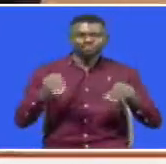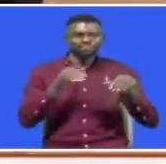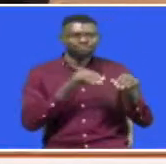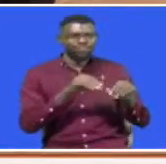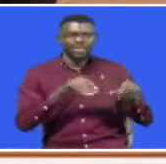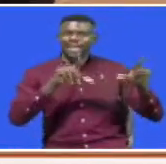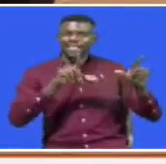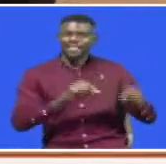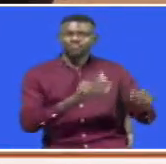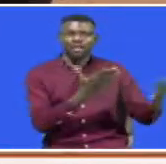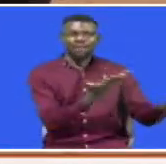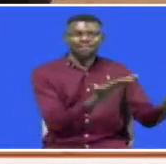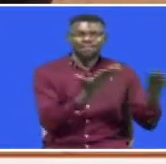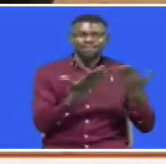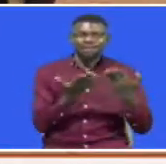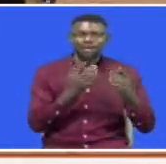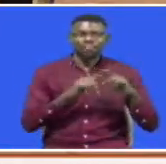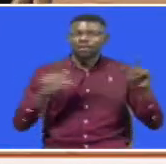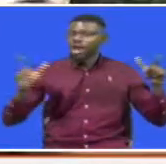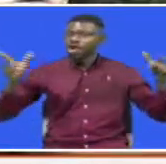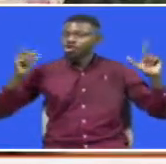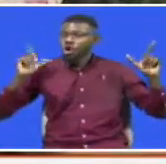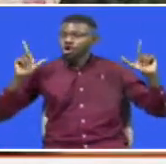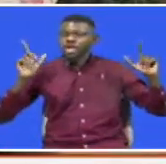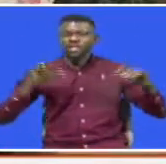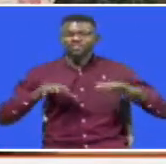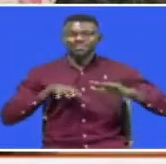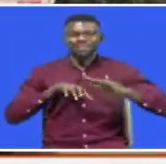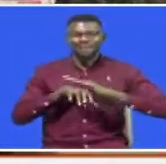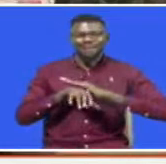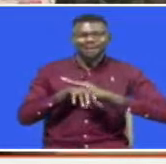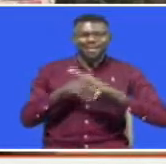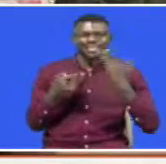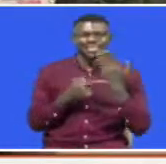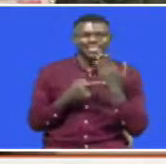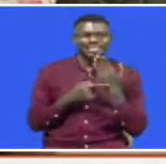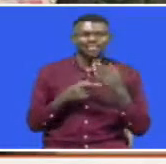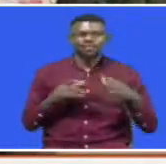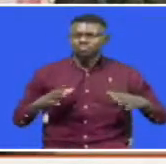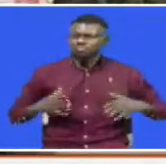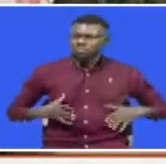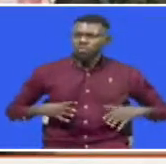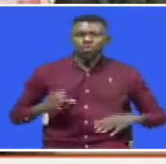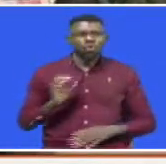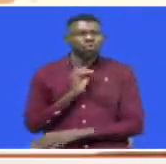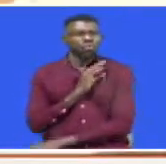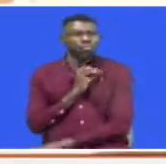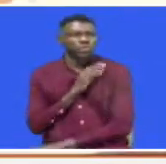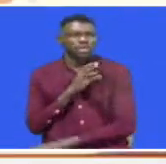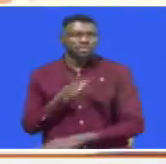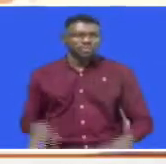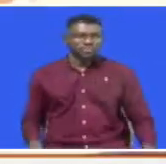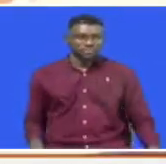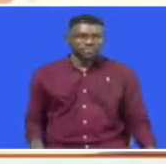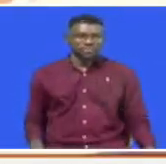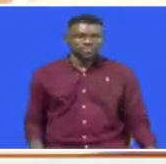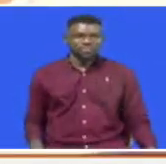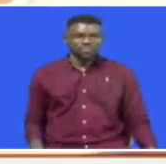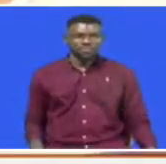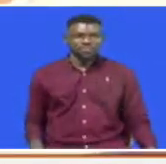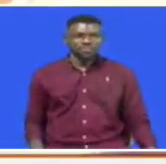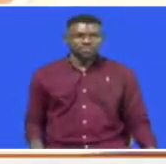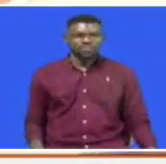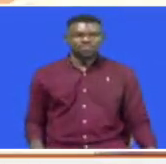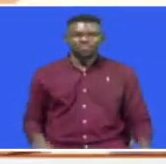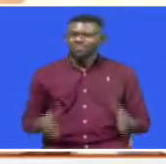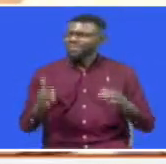nje, madereva wa malori yaliyobeba mahindi hapa Taveta wanaendelea kulalamika. Nimetokea mkoa wa Ruvuma. Mahindi